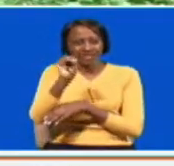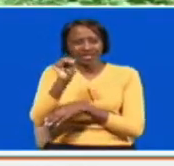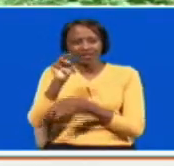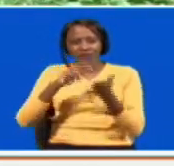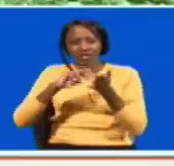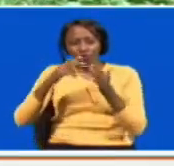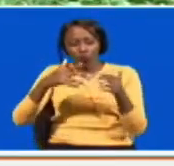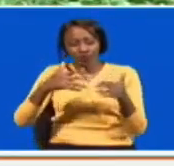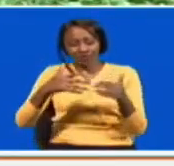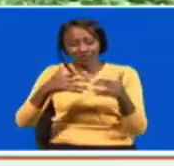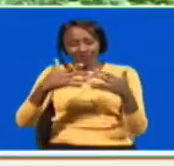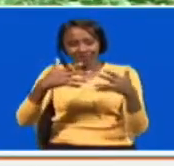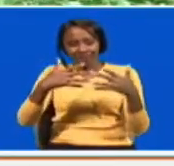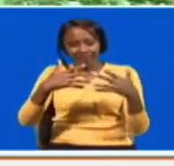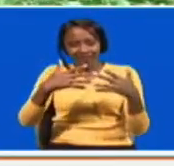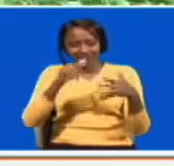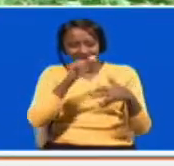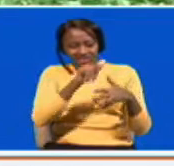cage bottom and the